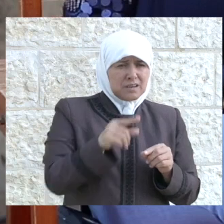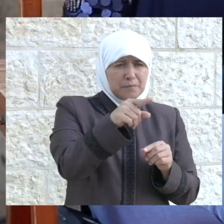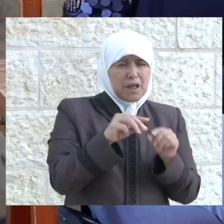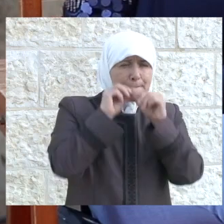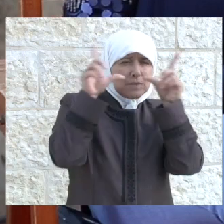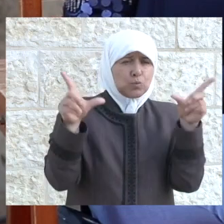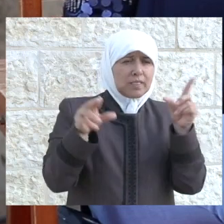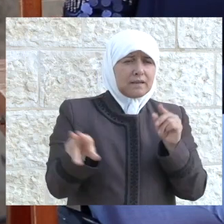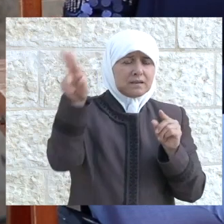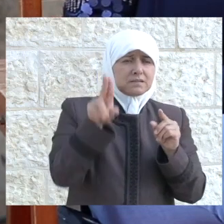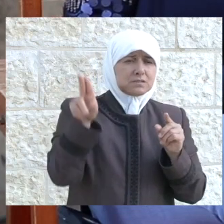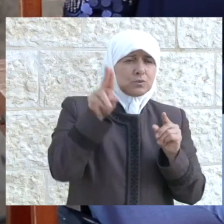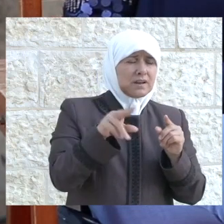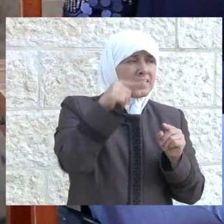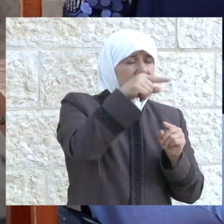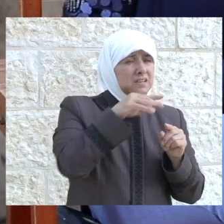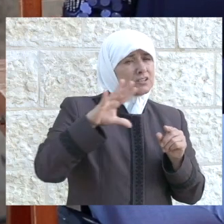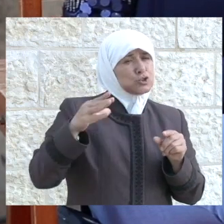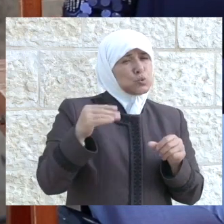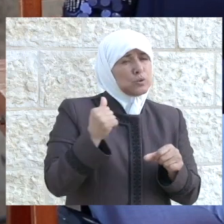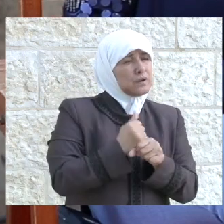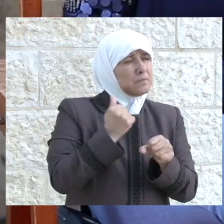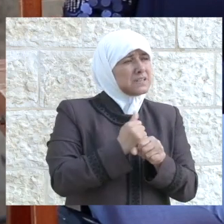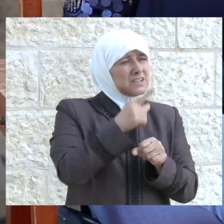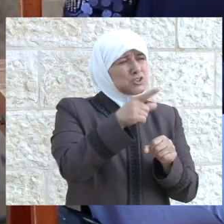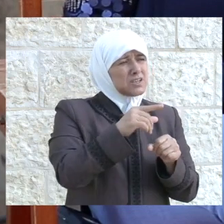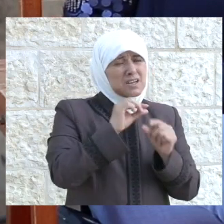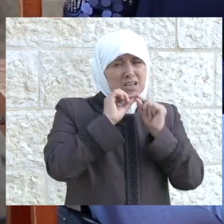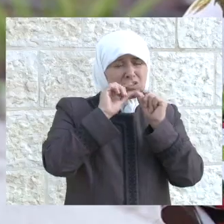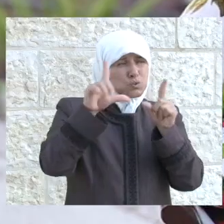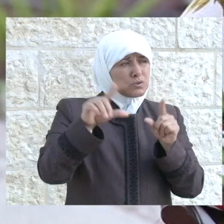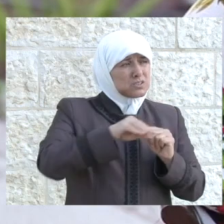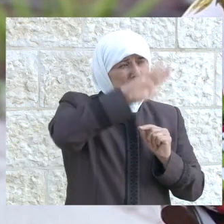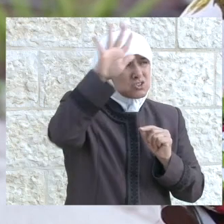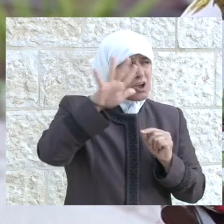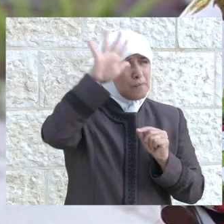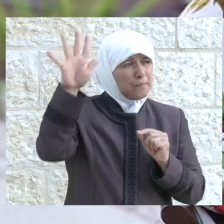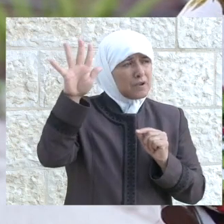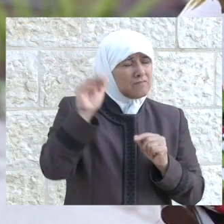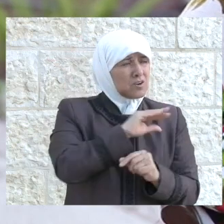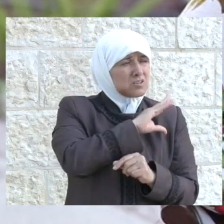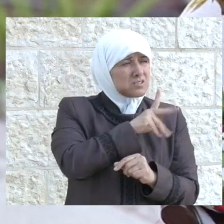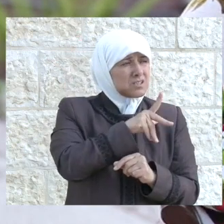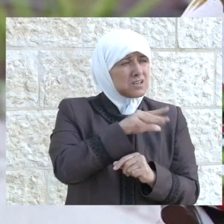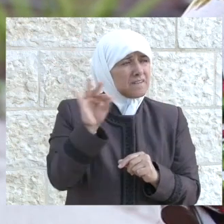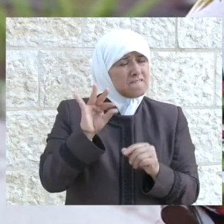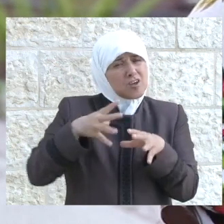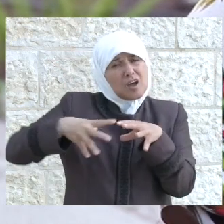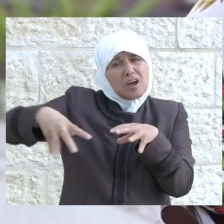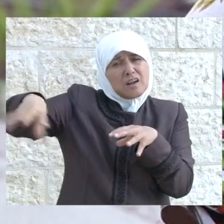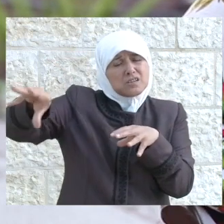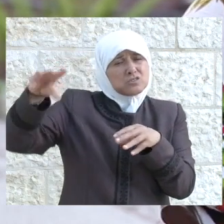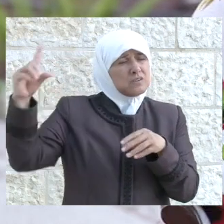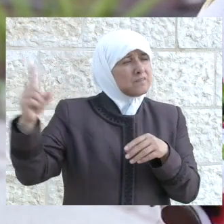أشياء عملتيها أنت حاولت تنقل فيها صوت الشعب الفلسطيني في الخارج قصدي. شاركت أول إشي